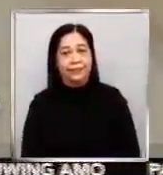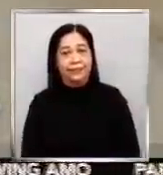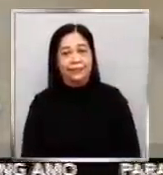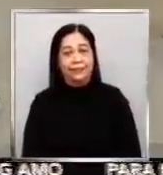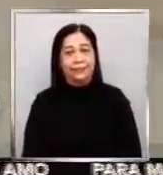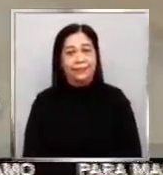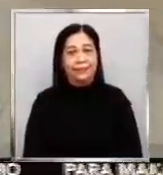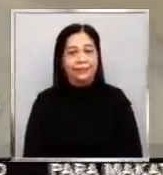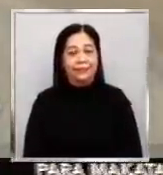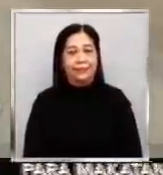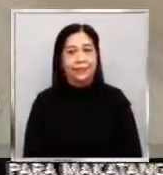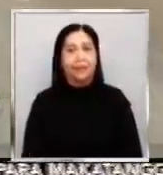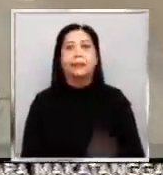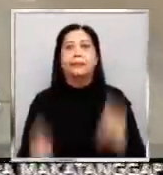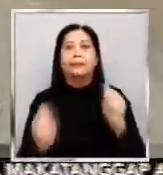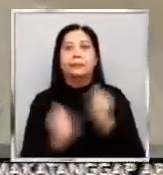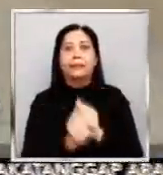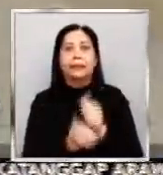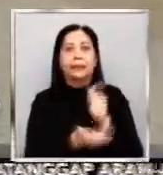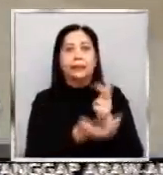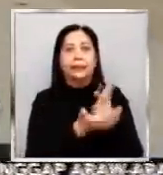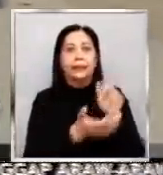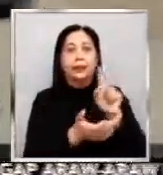pati paradahan ng tricycle.